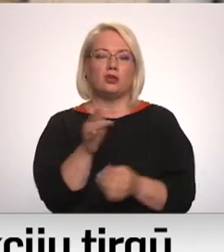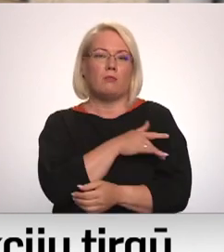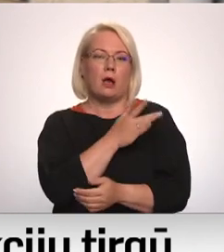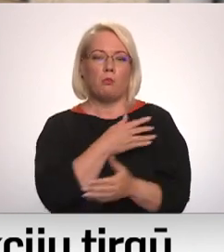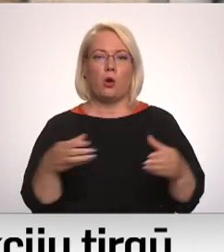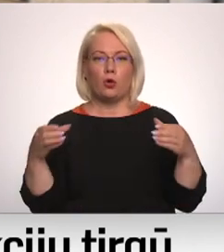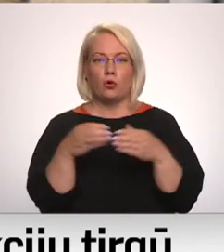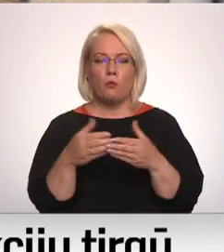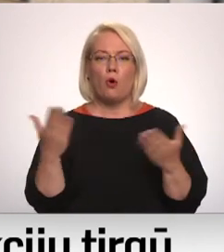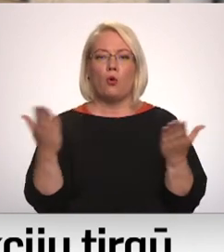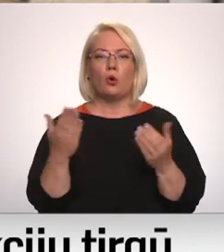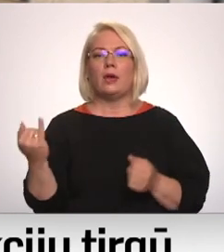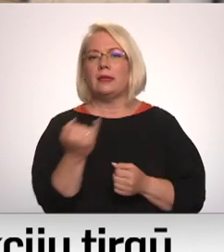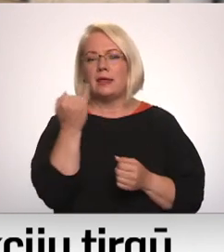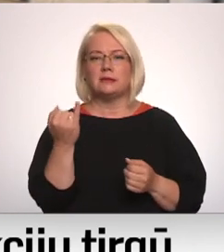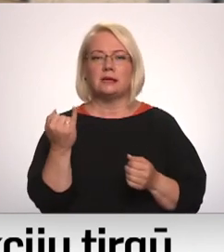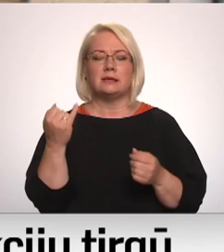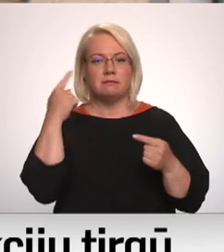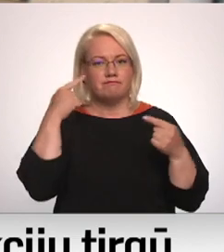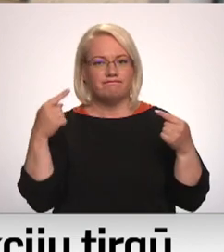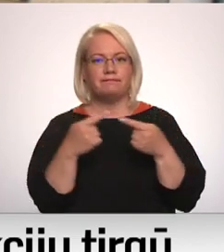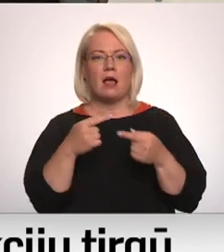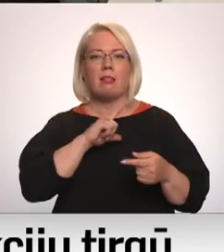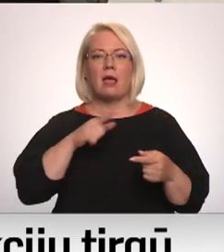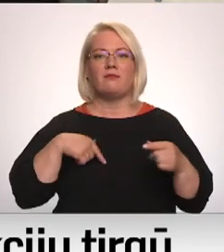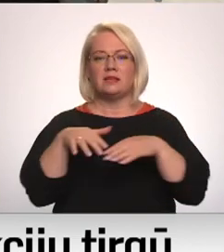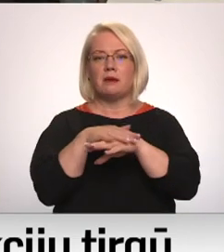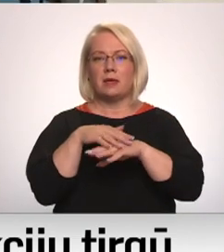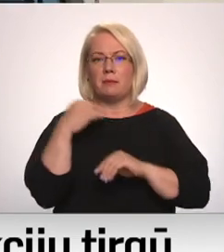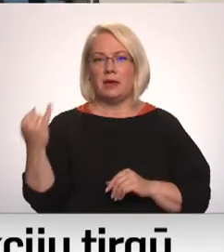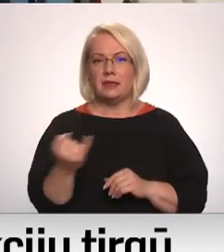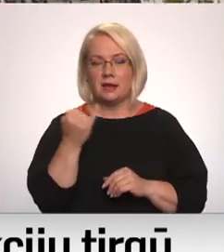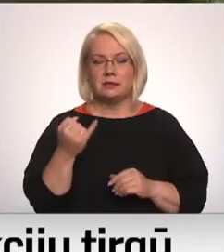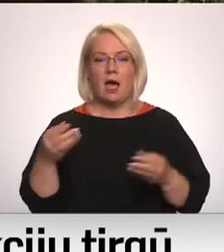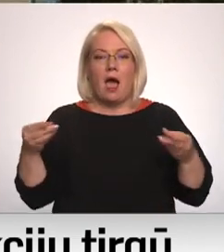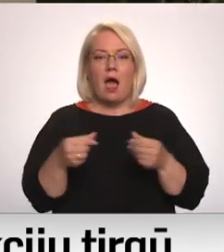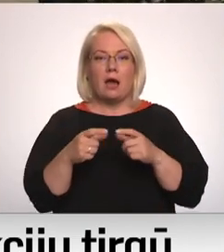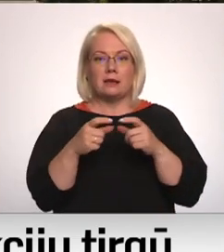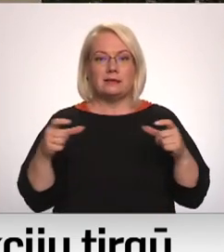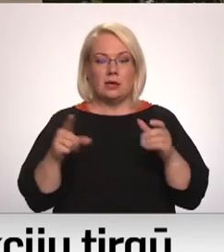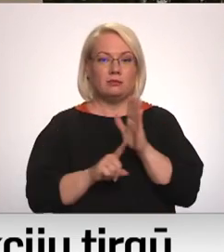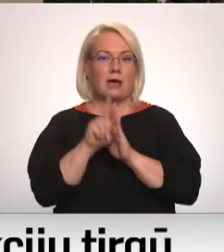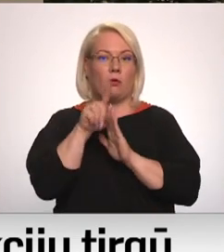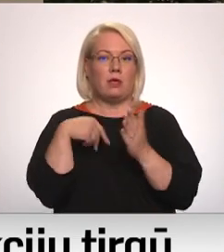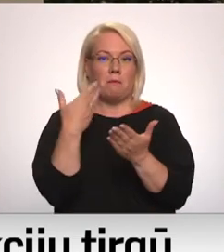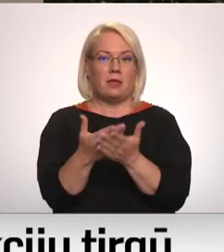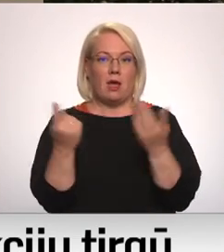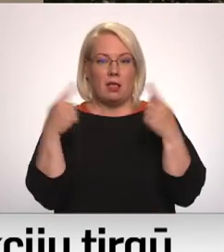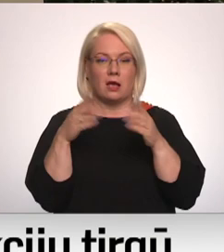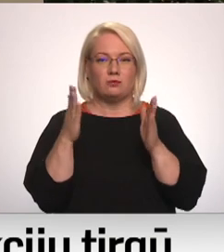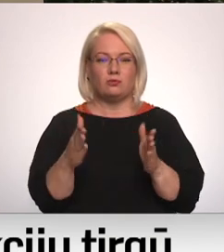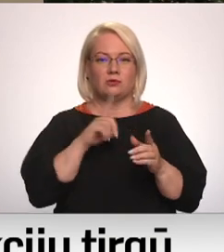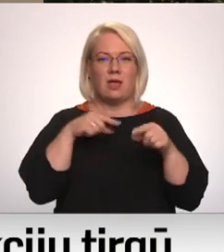ļoti labi saskaņētu ar Latvijas sabiedrības interesēm. Akciju sākotnējā piedāvājuma laikā, kurš tiek veikts Latvijā un